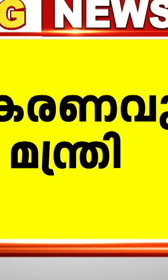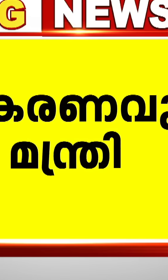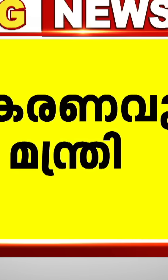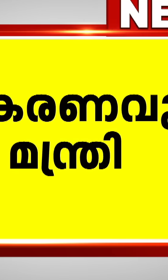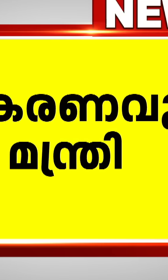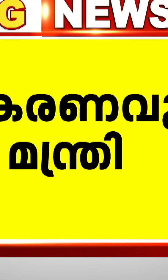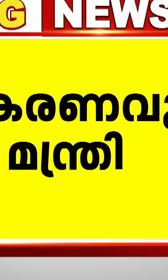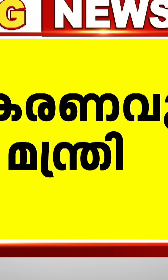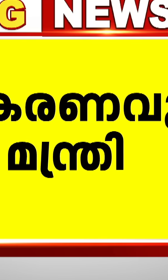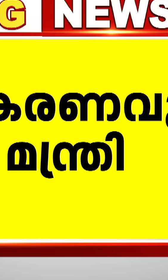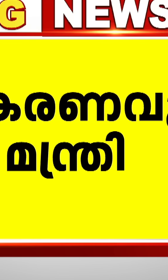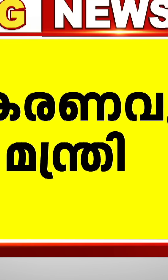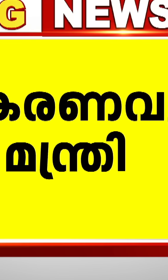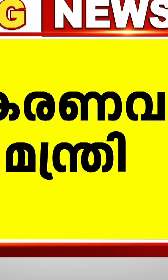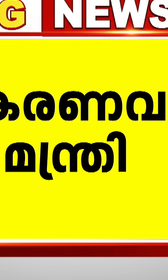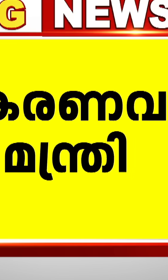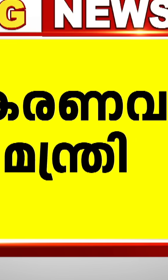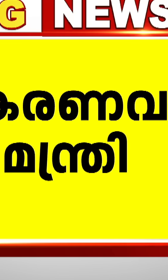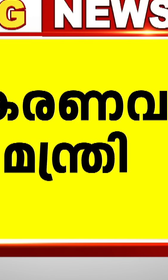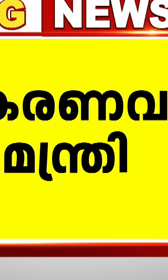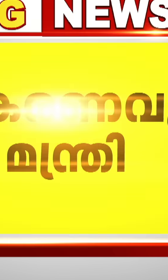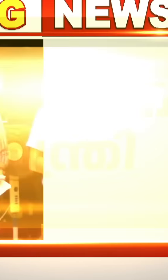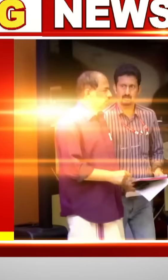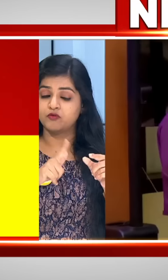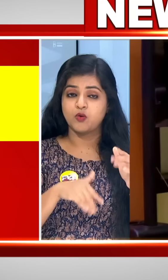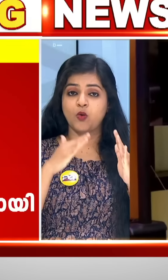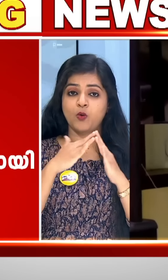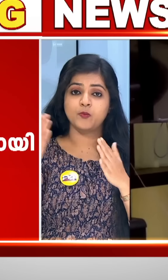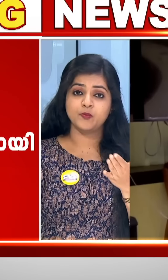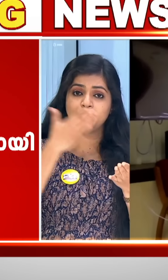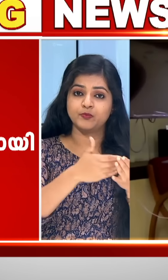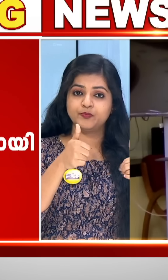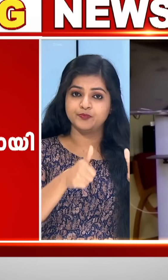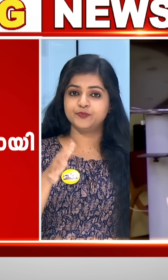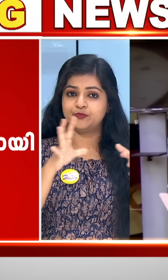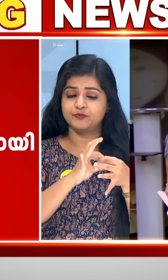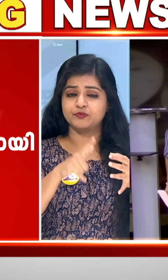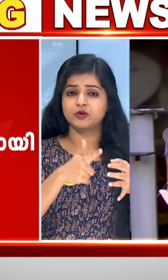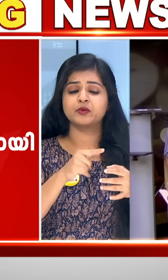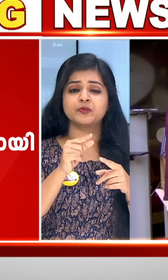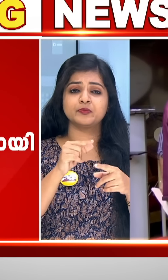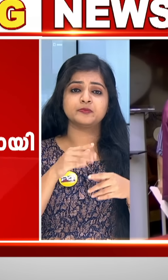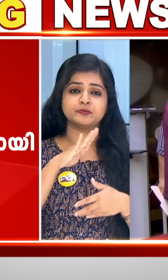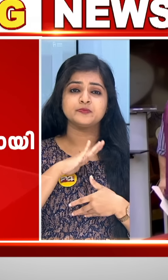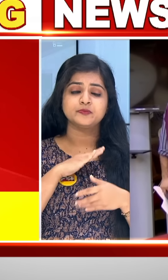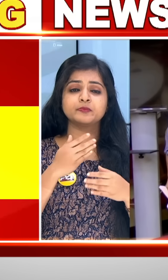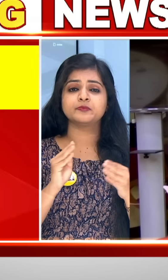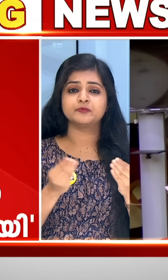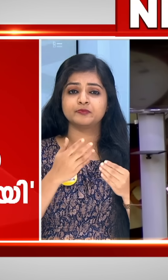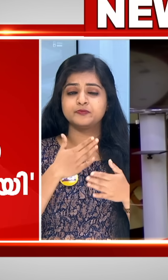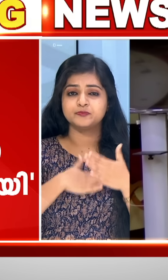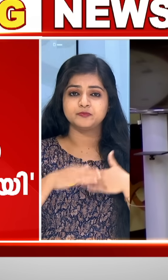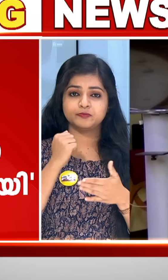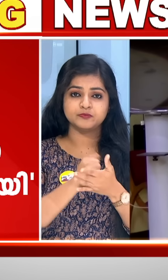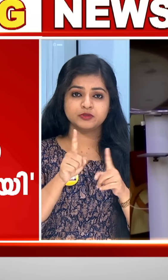ഇനിയിപ്പോൾ കിടപ്പ് രോഗികൾ ആണെങ്കിൽ പോലും അവരുടെ വീടുകളിൽ പോയി മസ്റ്ററിങ് നടത്താനുള്ള സൗകര്യങ്ങൾ ഒരുക്കും കുറച്ചുകൂടി ക്ഷമയോടുകൂടി കാത്തിരിക്കേണ്ടത് എന്നുള്ള കാര്യമാണ് മന്ത്രി